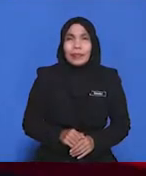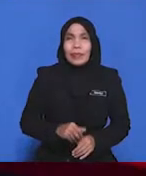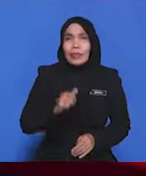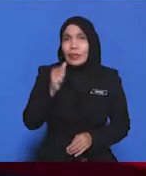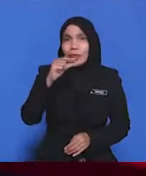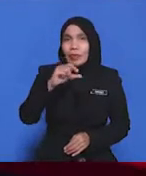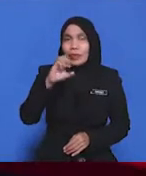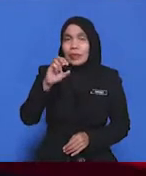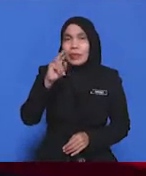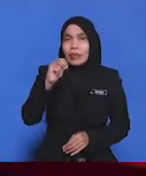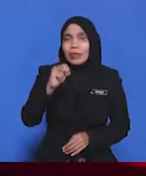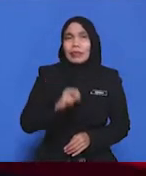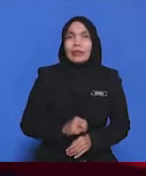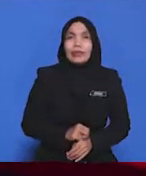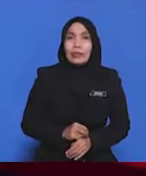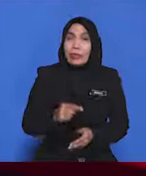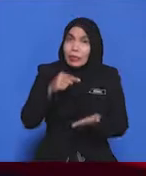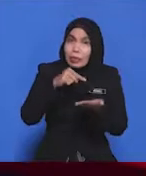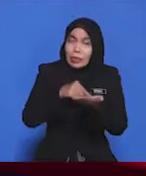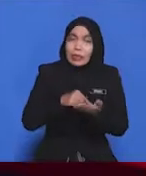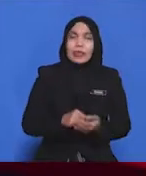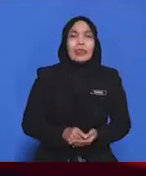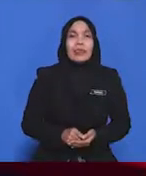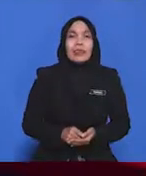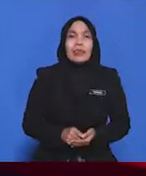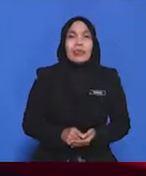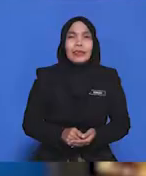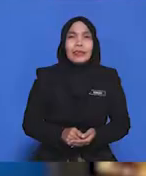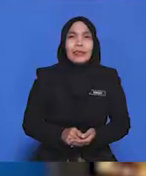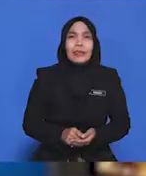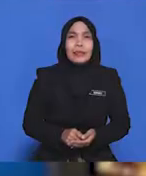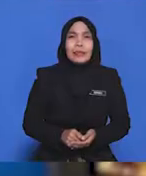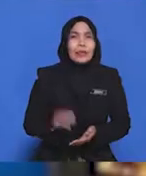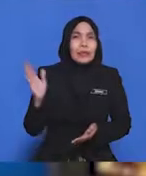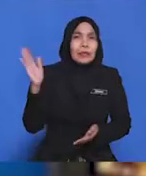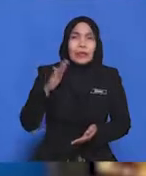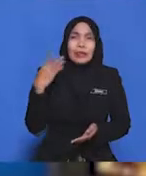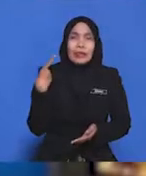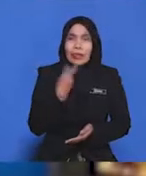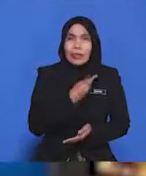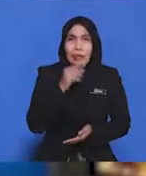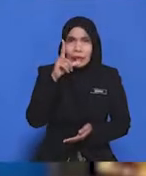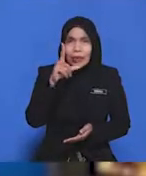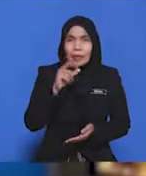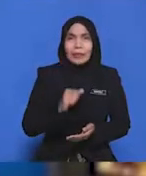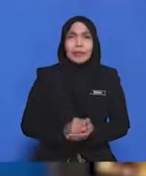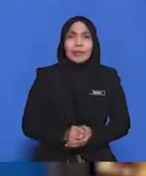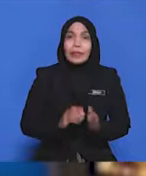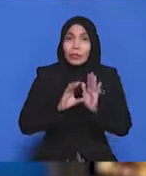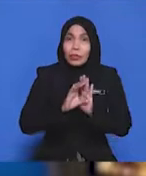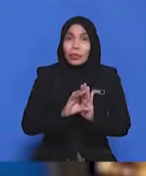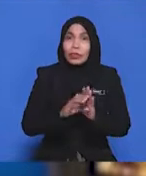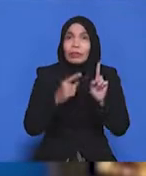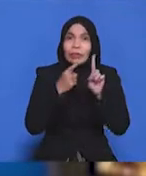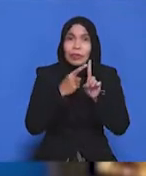ini mempengaruhi individu untuk terlibat dalam sukan. Mari kita lihat contoh ejen sosial yang